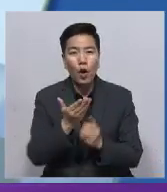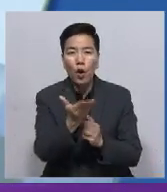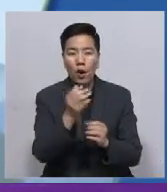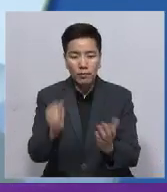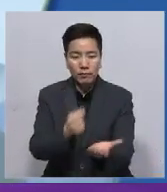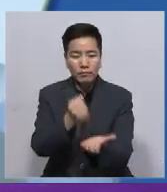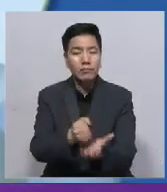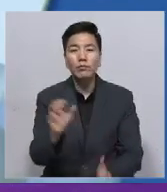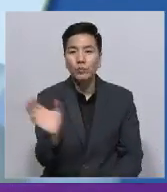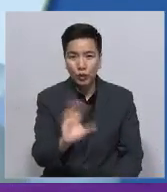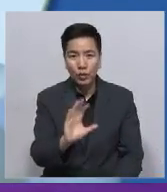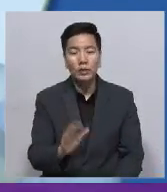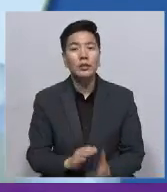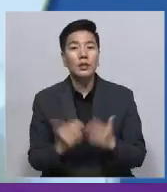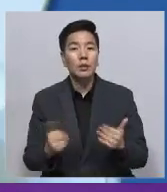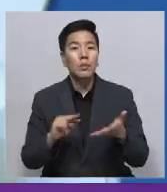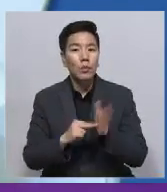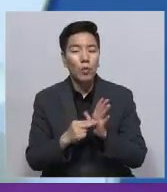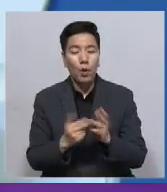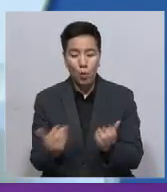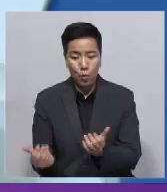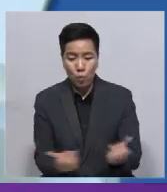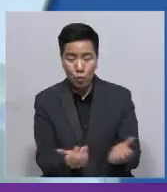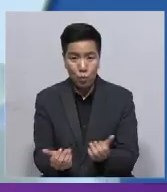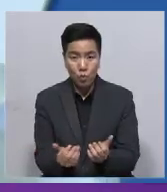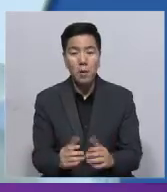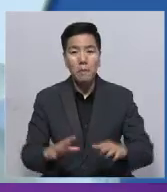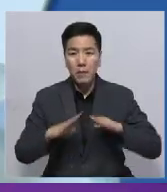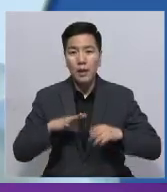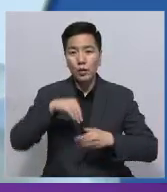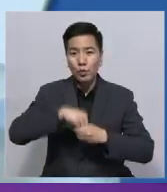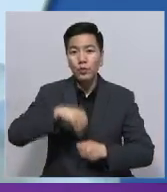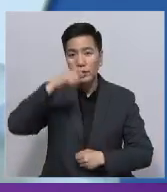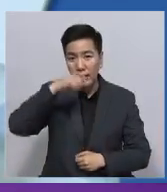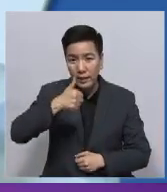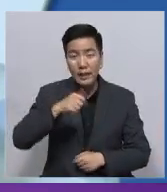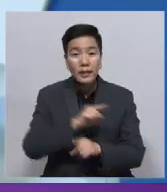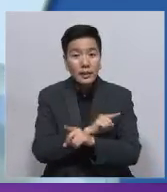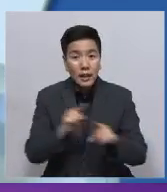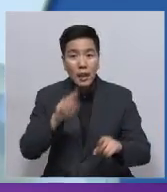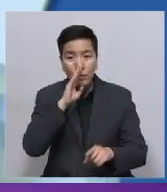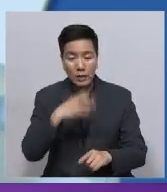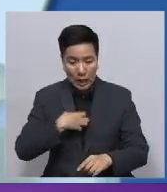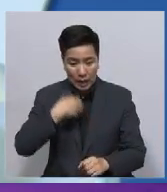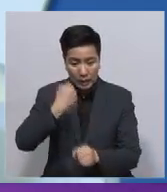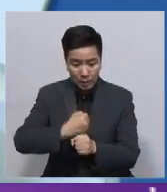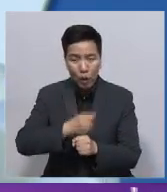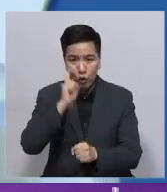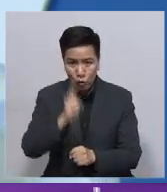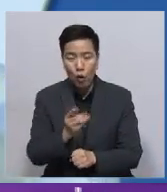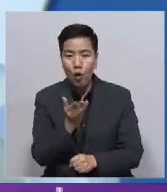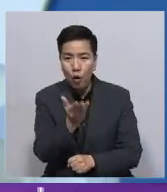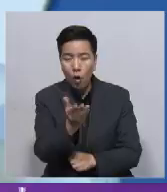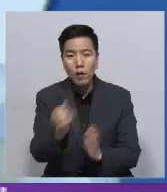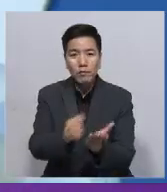ขอ work permit เช่นกันนะคะส่วนบุตรก็สามารถที่จะพำนักในประเทศไทยได้แต่ว่าถ้าหากว่าประสงค์จะทำงานก็จะต้อง